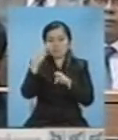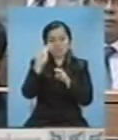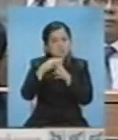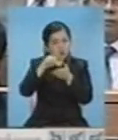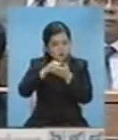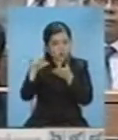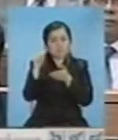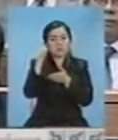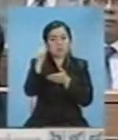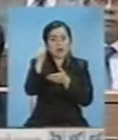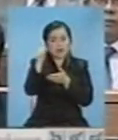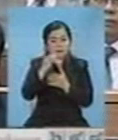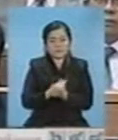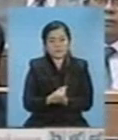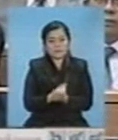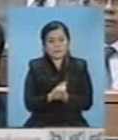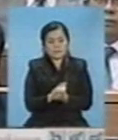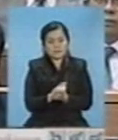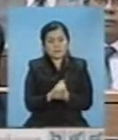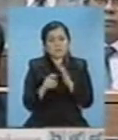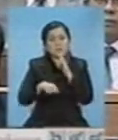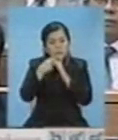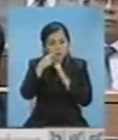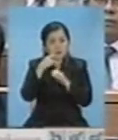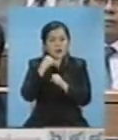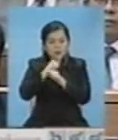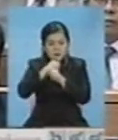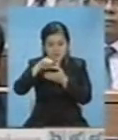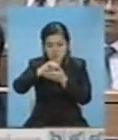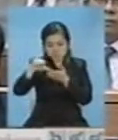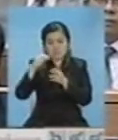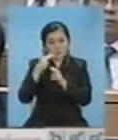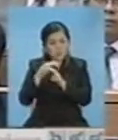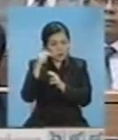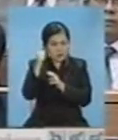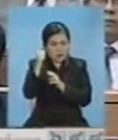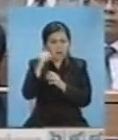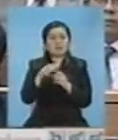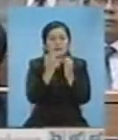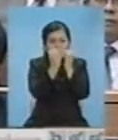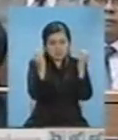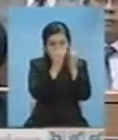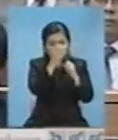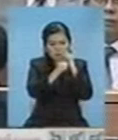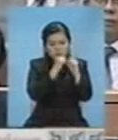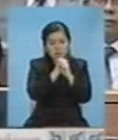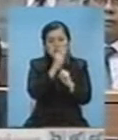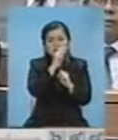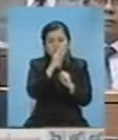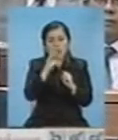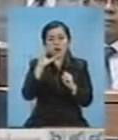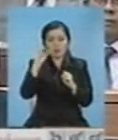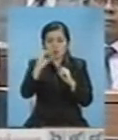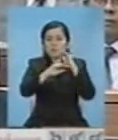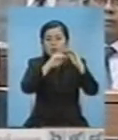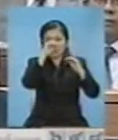ได้ถือเป็นเหตุถอดถอนได้นี่คือความก้าวหน้าของรัฐธรรมนูญปี50